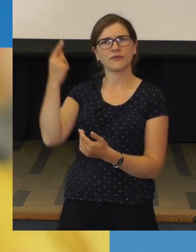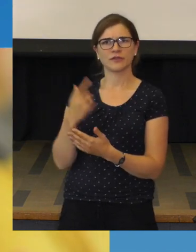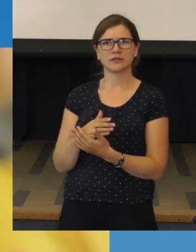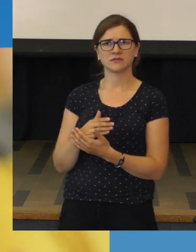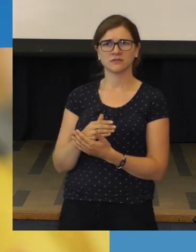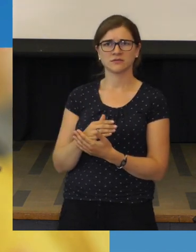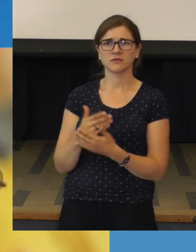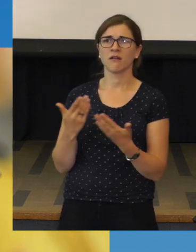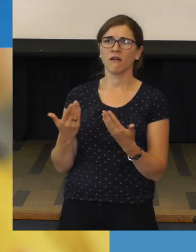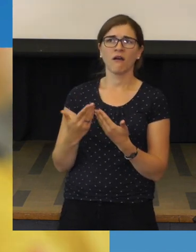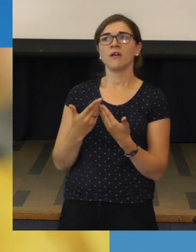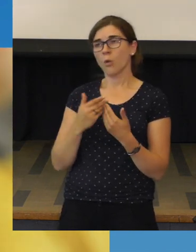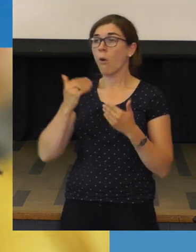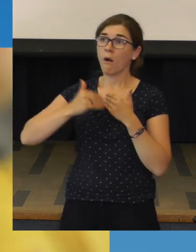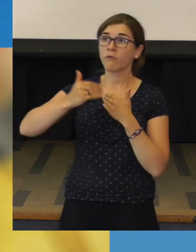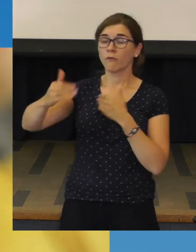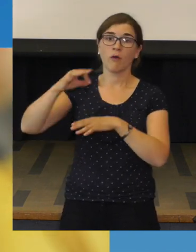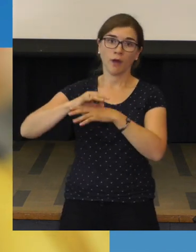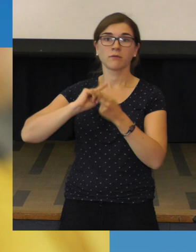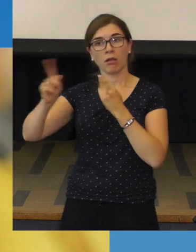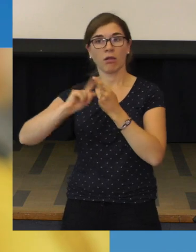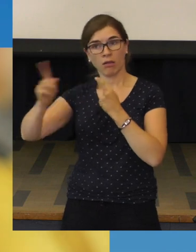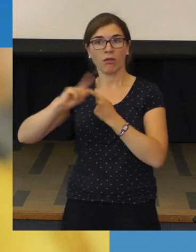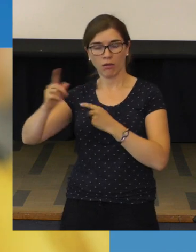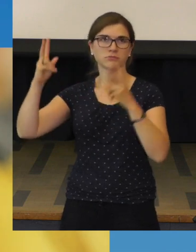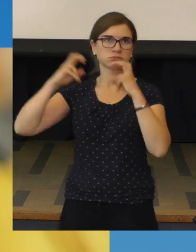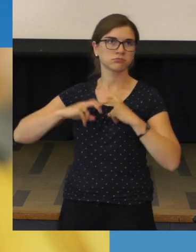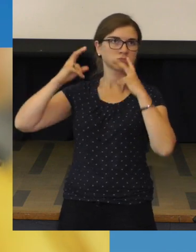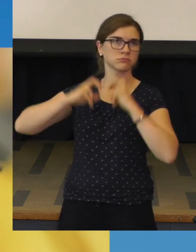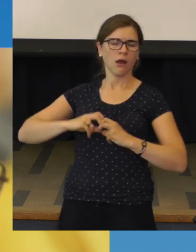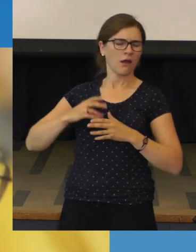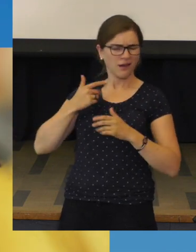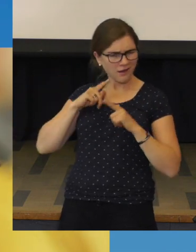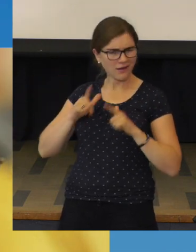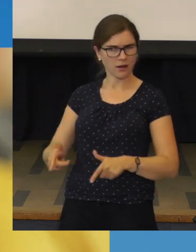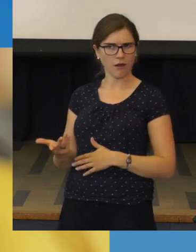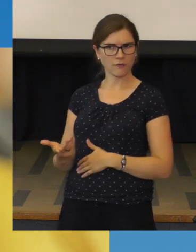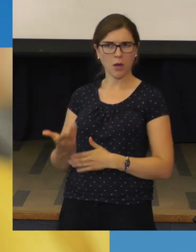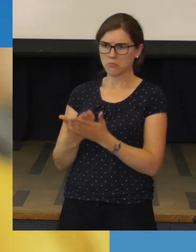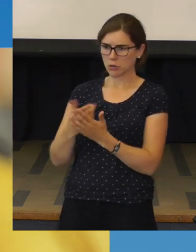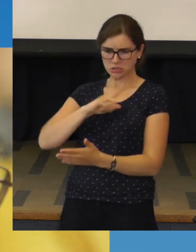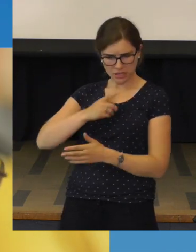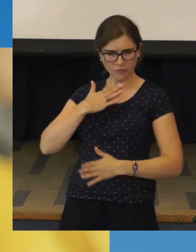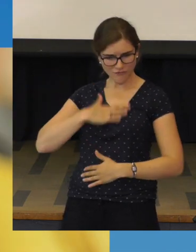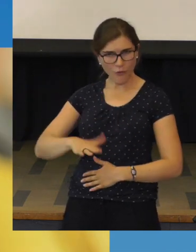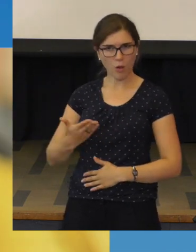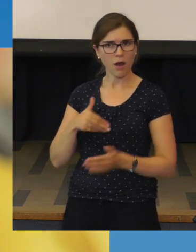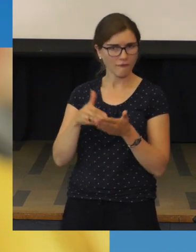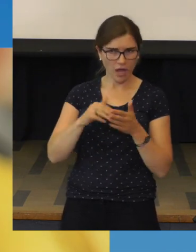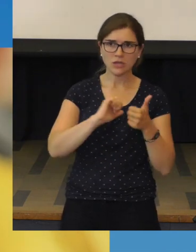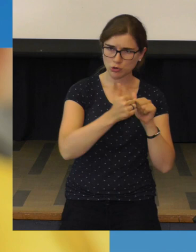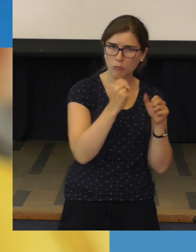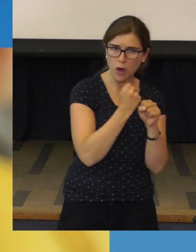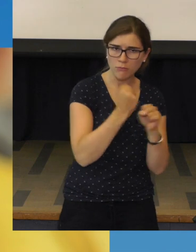zum Arzt zu müssen und untersucht werden zu müssen, von mir aus, wenn ich mich wohlfühle, dabei weiterhin meinen